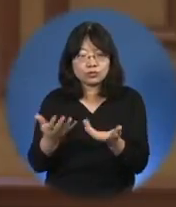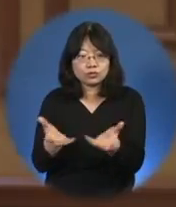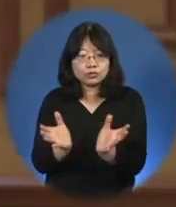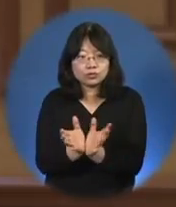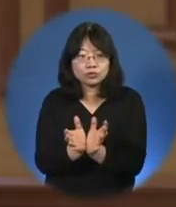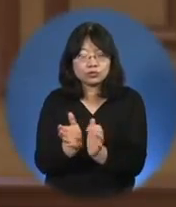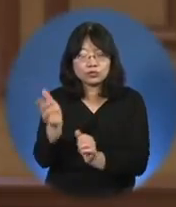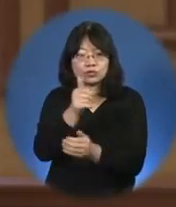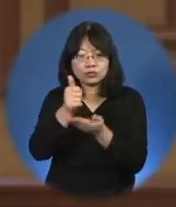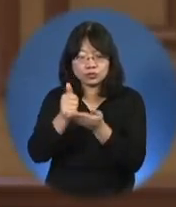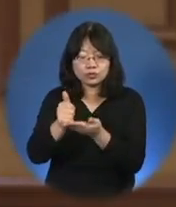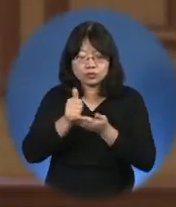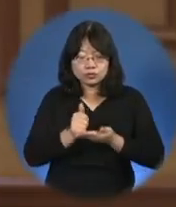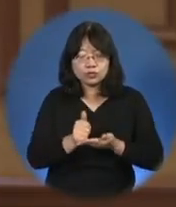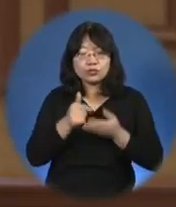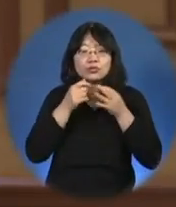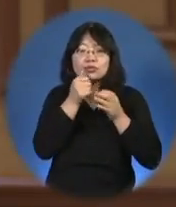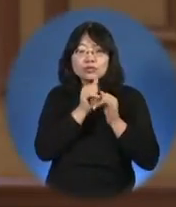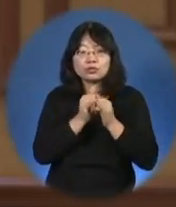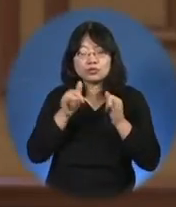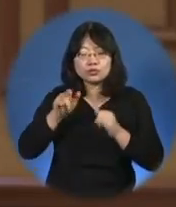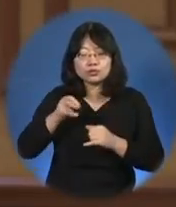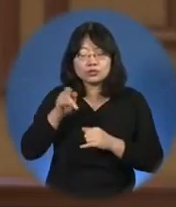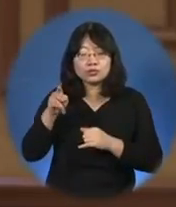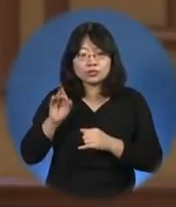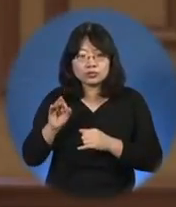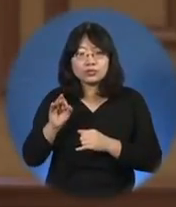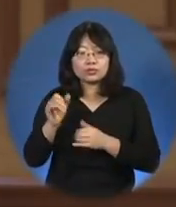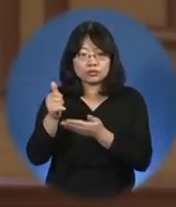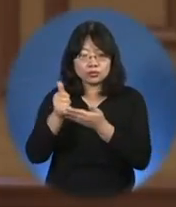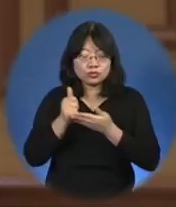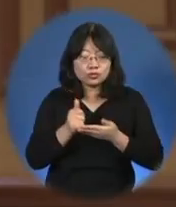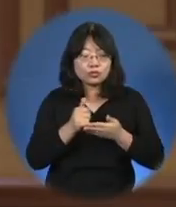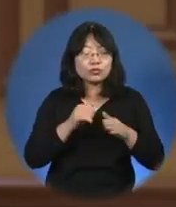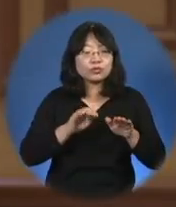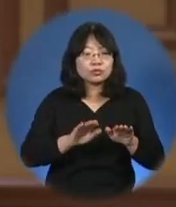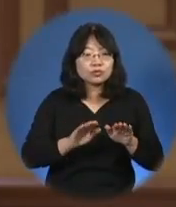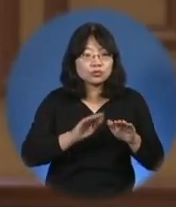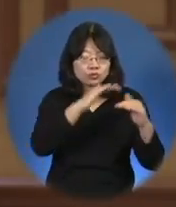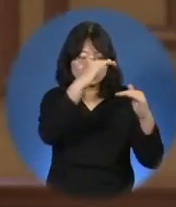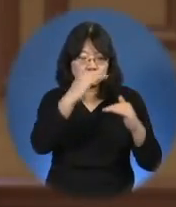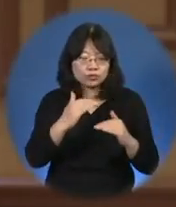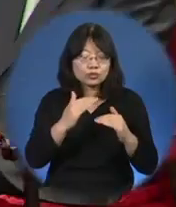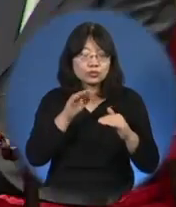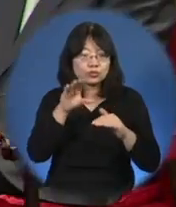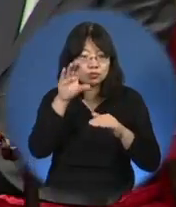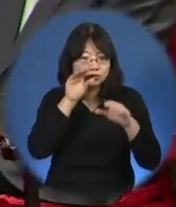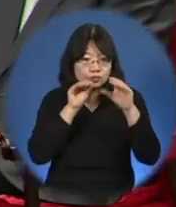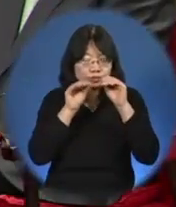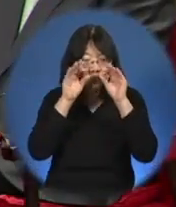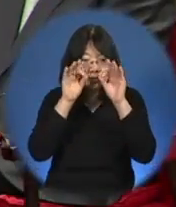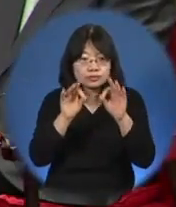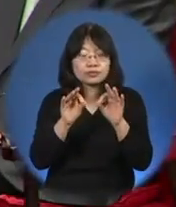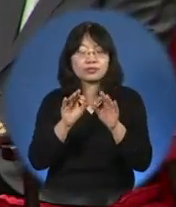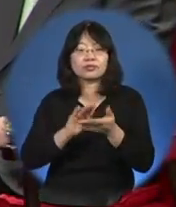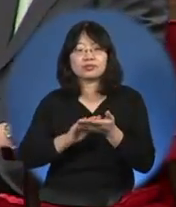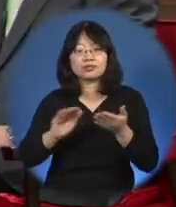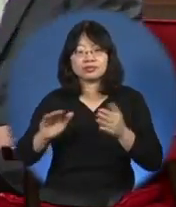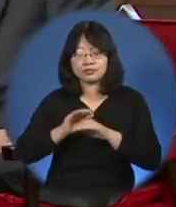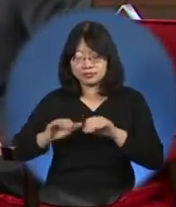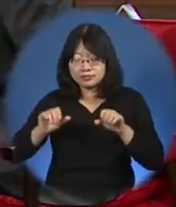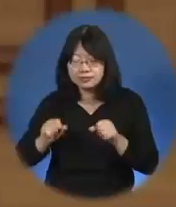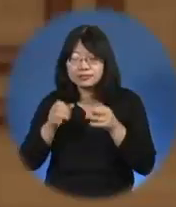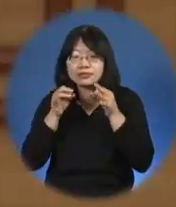뭔지 앞으로 우리 사회에 어떤 역할을 하게 될지 그 소중한 경험담의 말씀을 좀 들어보도록 하죠. 김지영 변호사님 어서 오십시오.